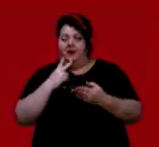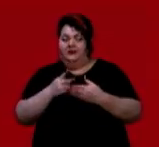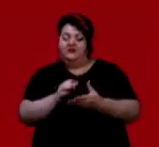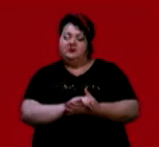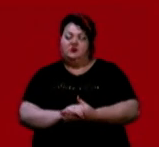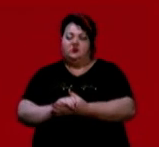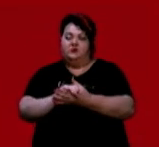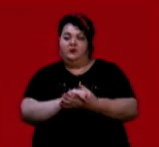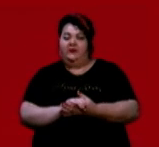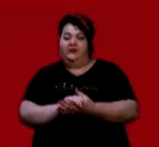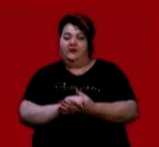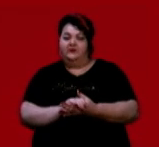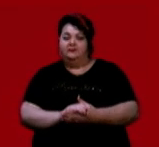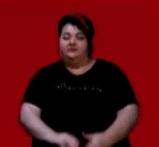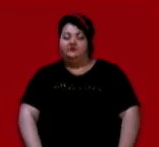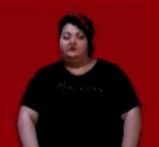Дякую.